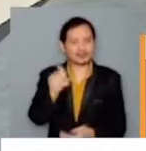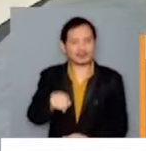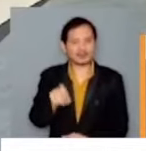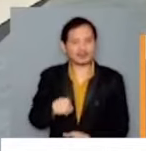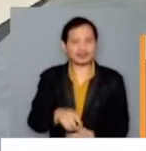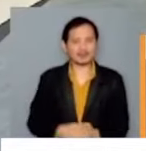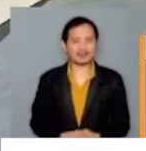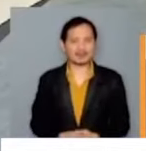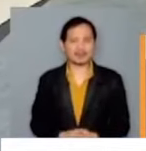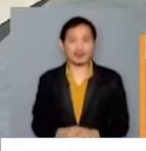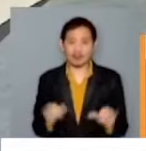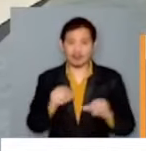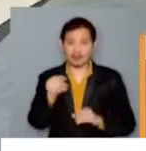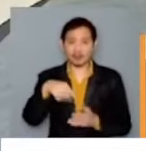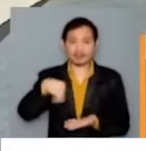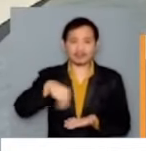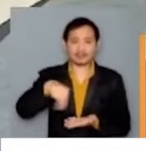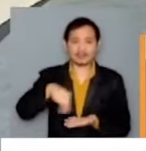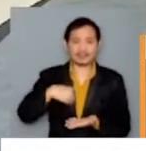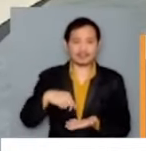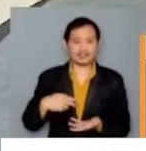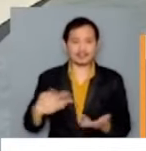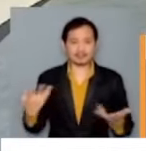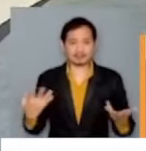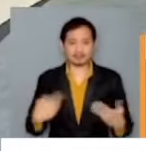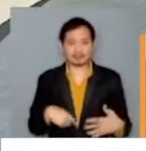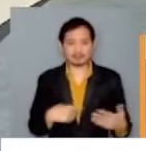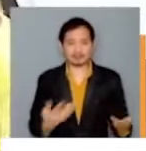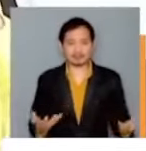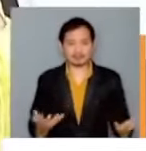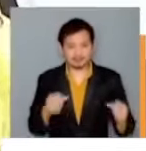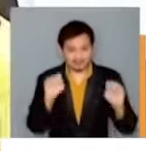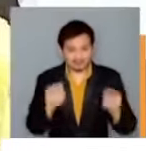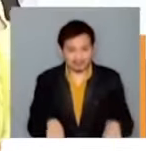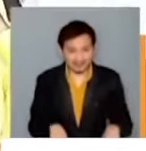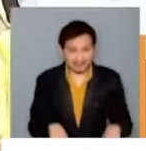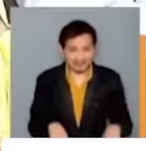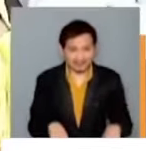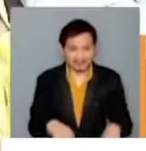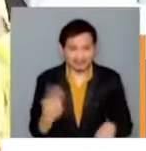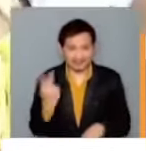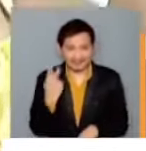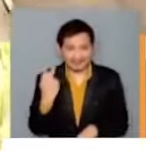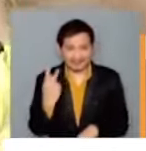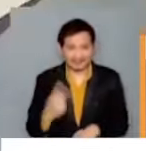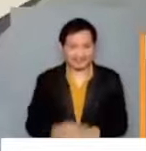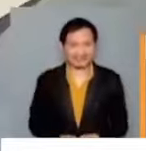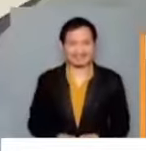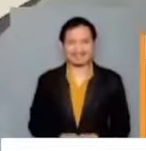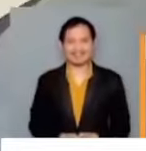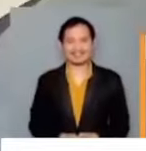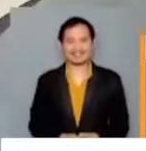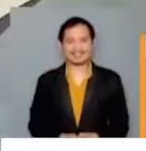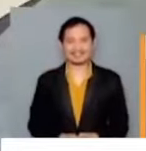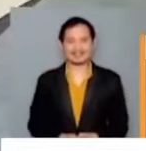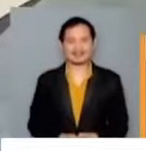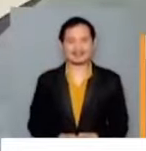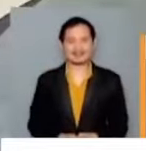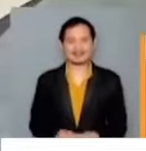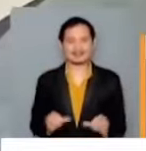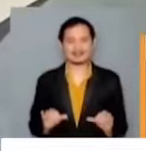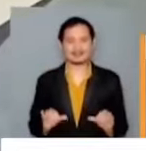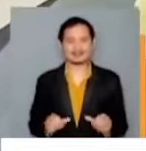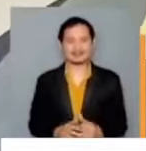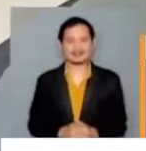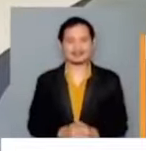nyo consultations. No? Pwede mo maki-short call up sa inyo? Ayun o. Yan nga ang sinasabi ko. Sige, kasama pala